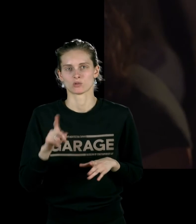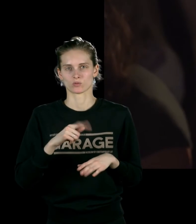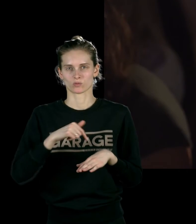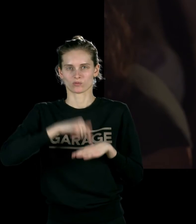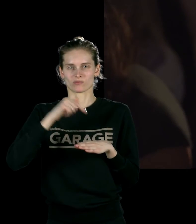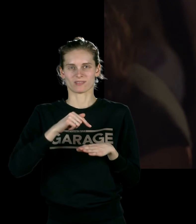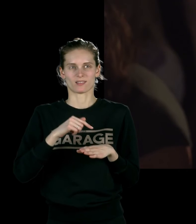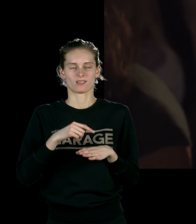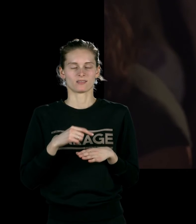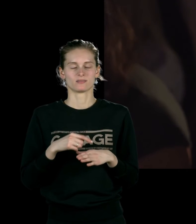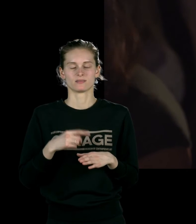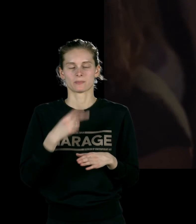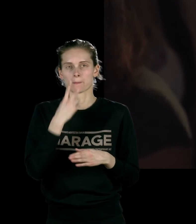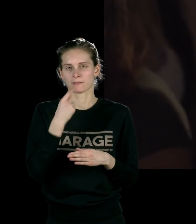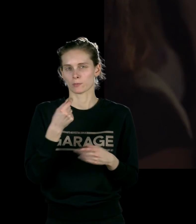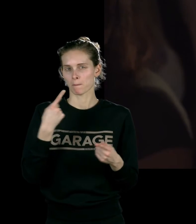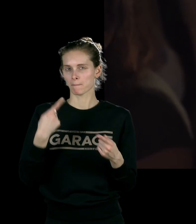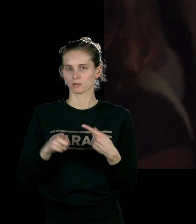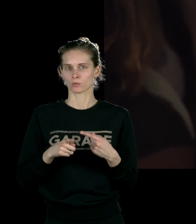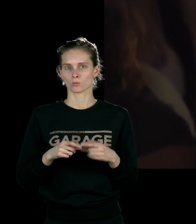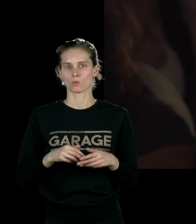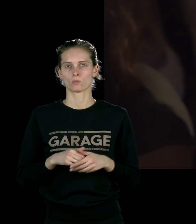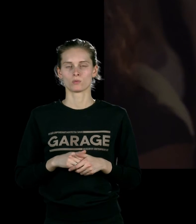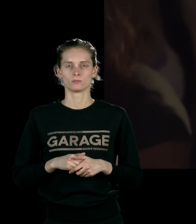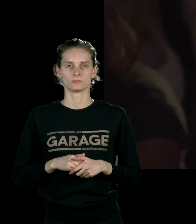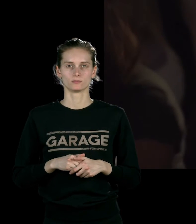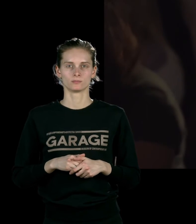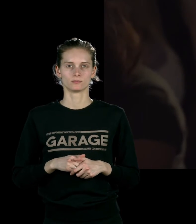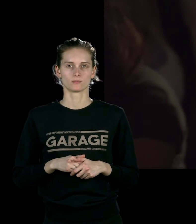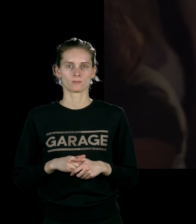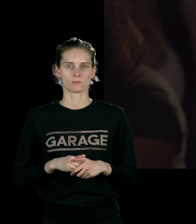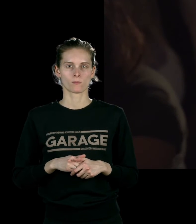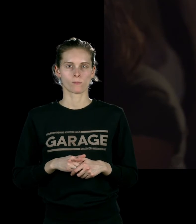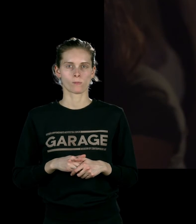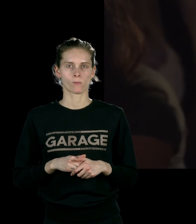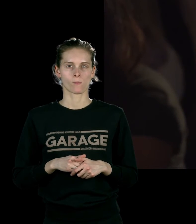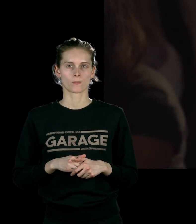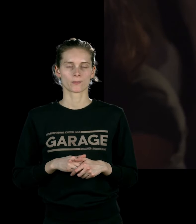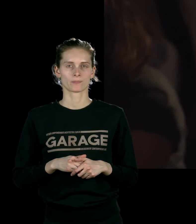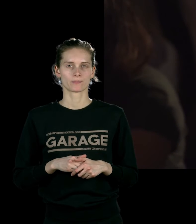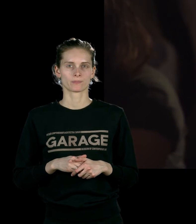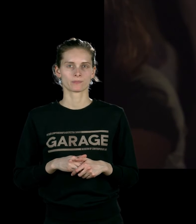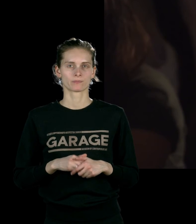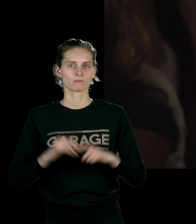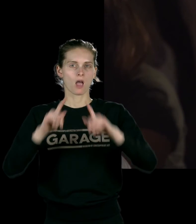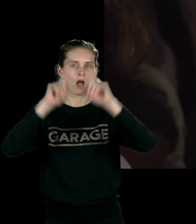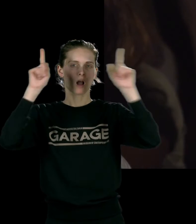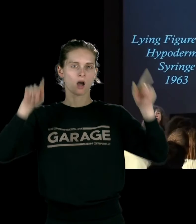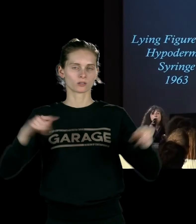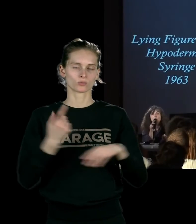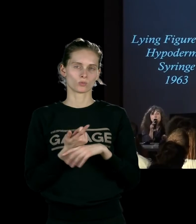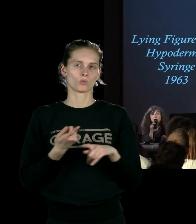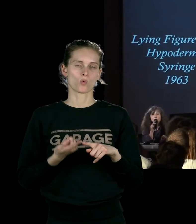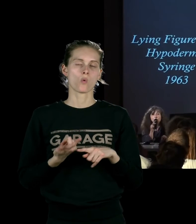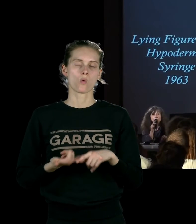мы привыкли располагать, это, собственно говоря, то, что он рисует, да, картина знаменитая, в том числе своим сюжетом, он